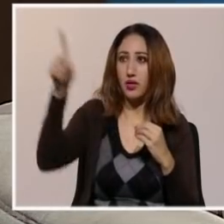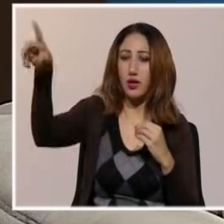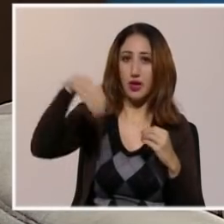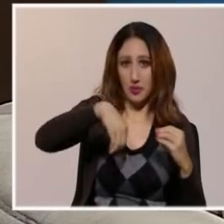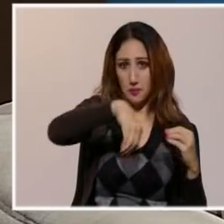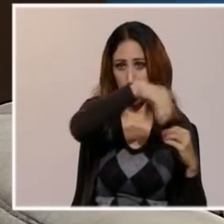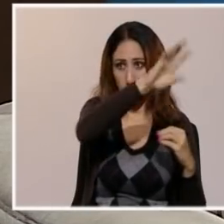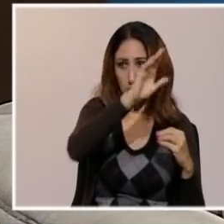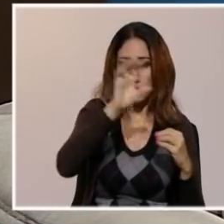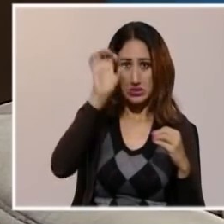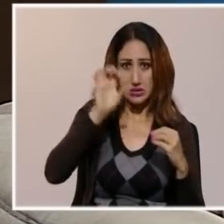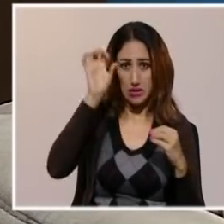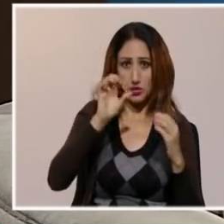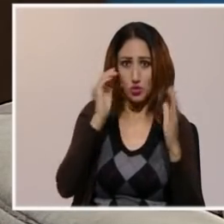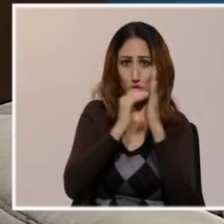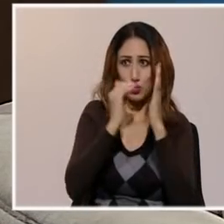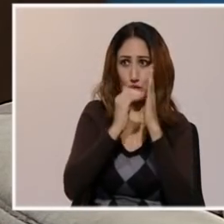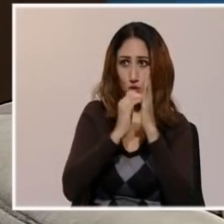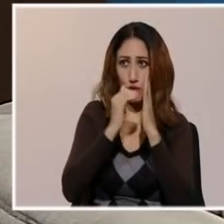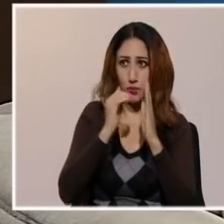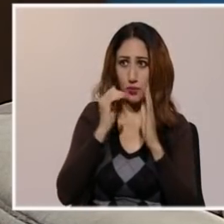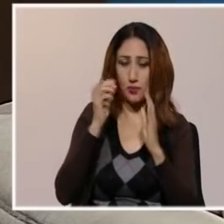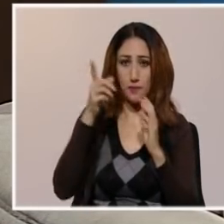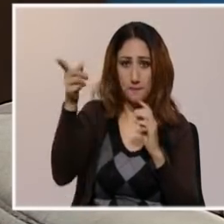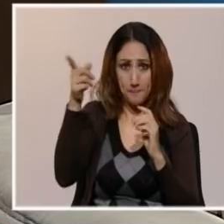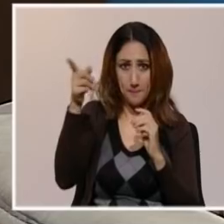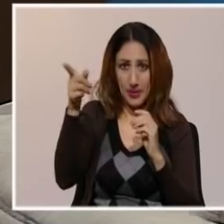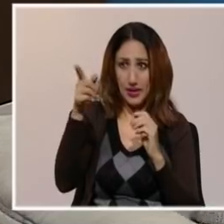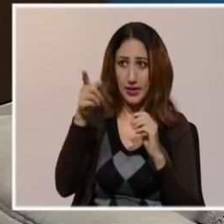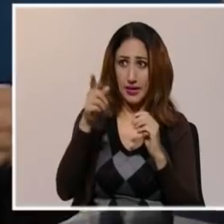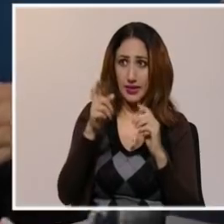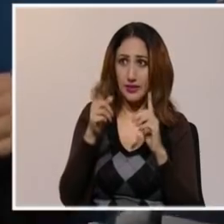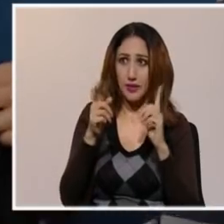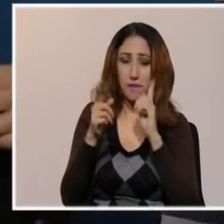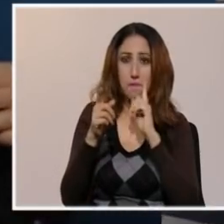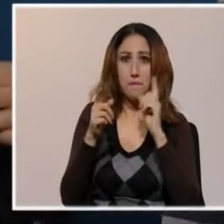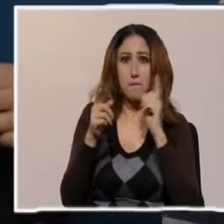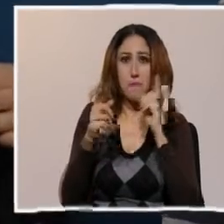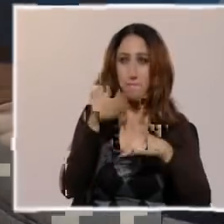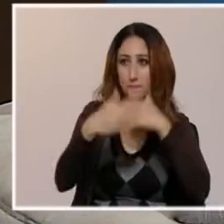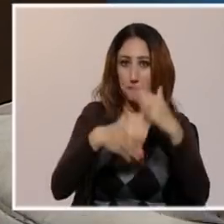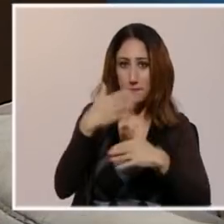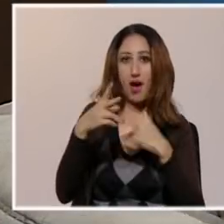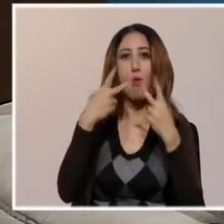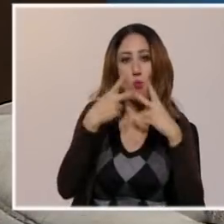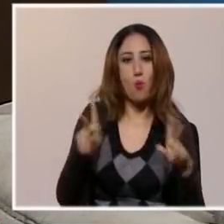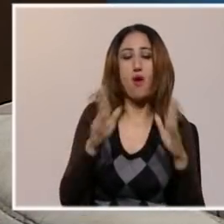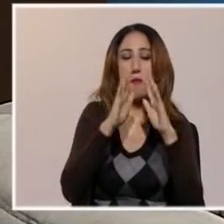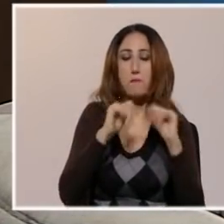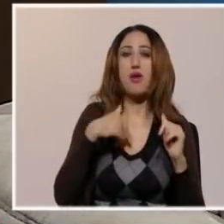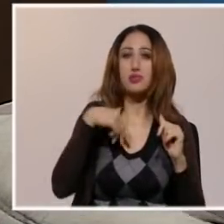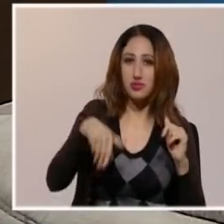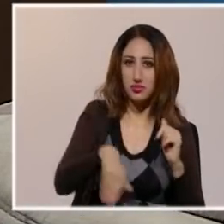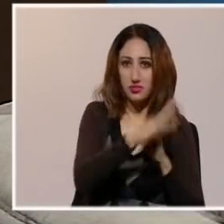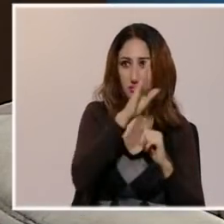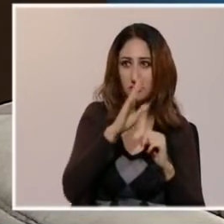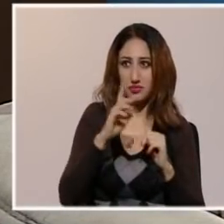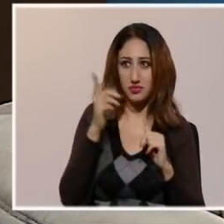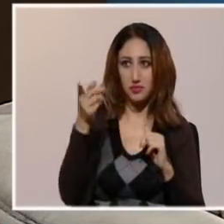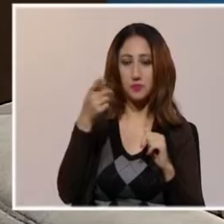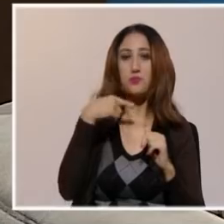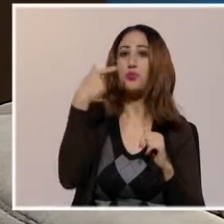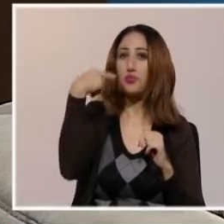فبعتها قعدت 19 يوم، هي اللي ما كانتش متقبله الموقف، بس اهلي قابلوها بصراحه. بعديها بقى هي اللي طلبت بقى لوحدها بعد 19 يوم، لما رجعت لقيت